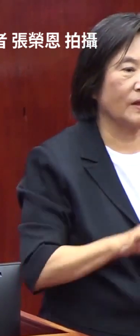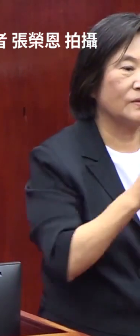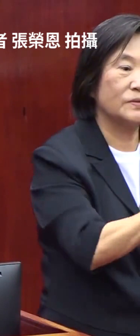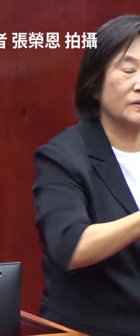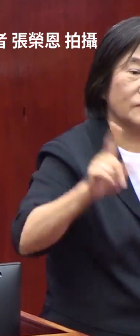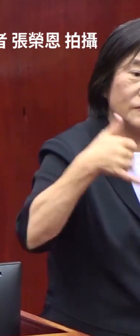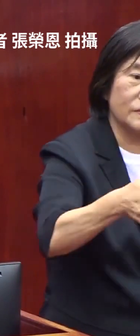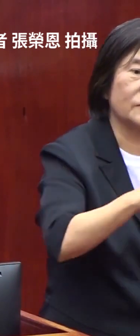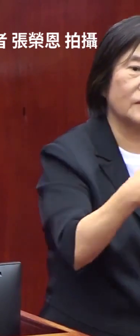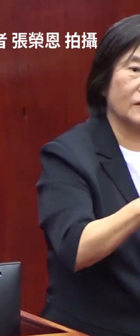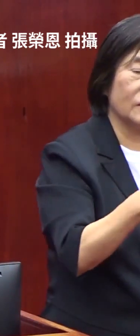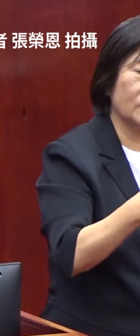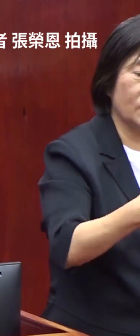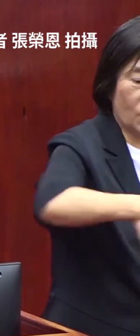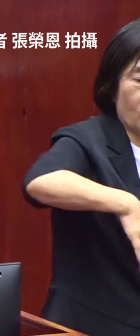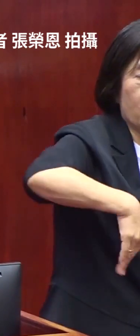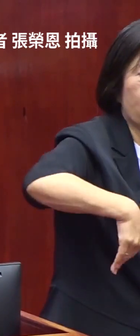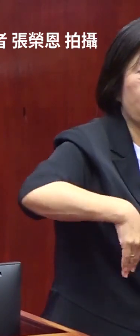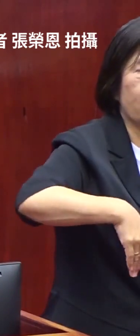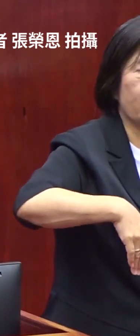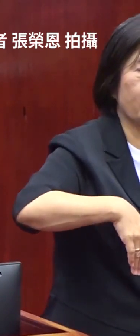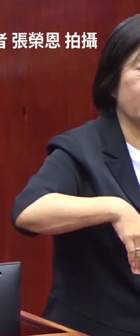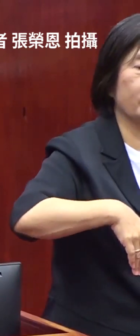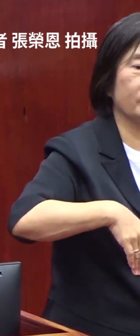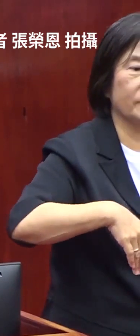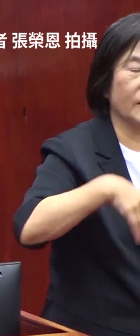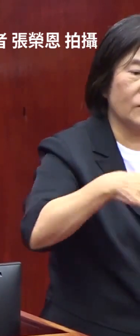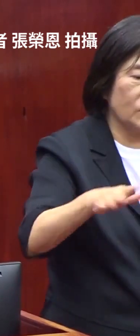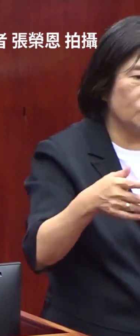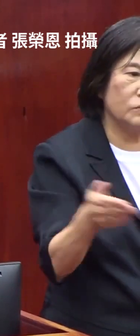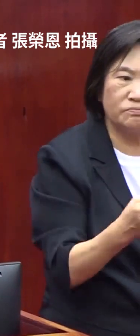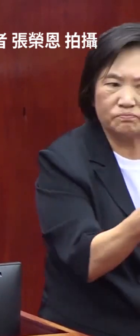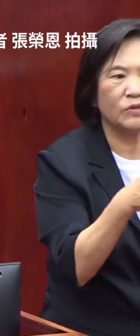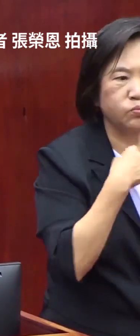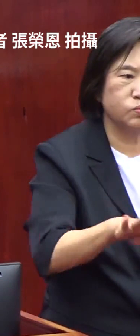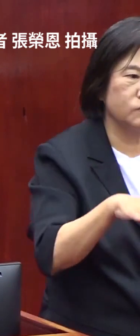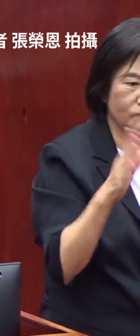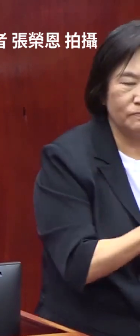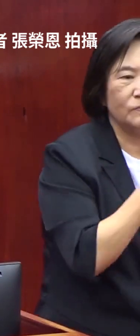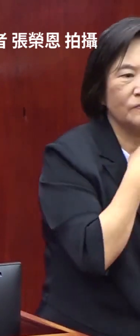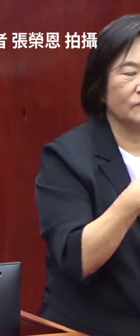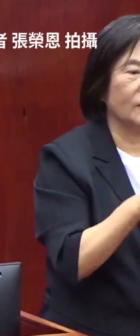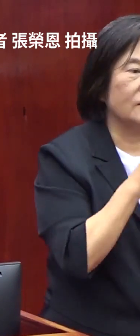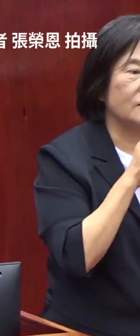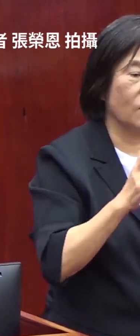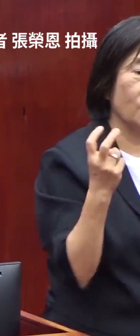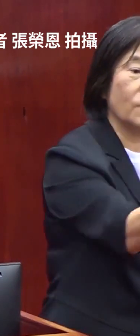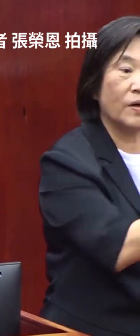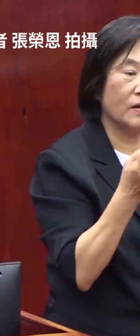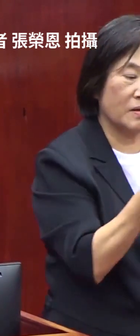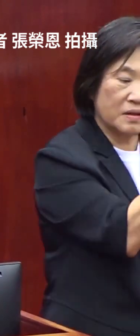东路的，还有这个后面的烟厂路，还有一些工程要去处理。南北环预